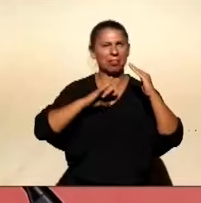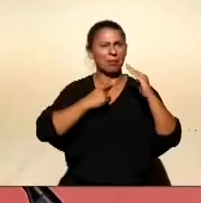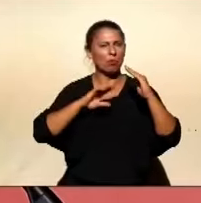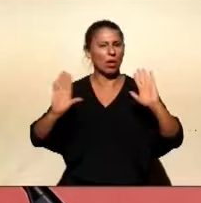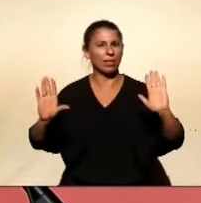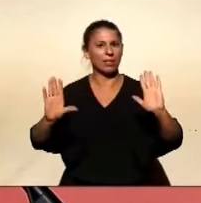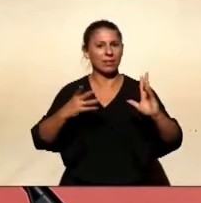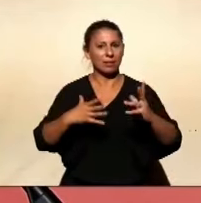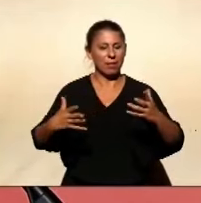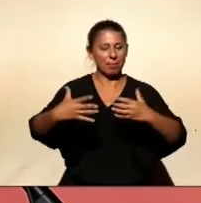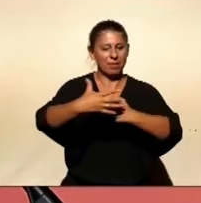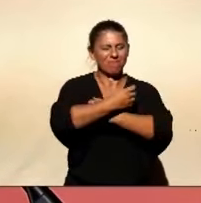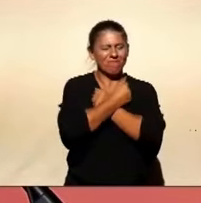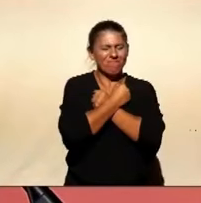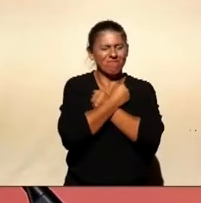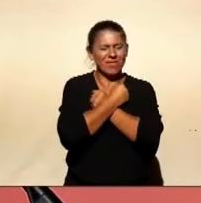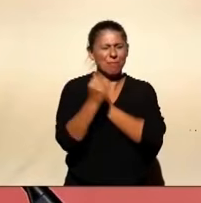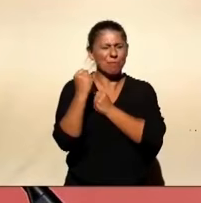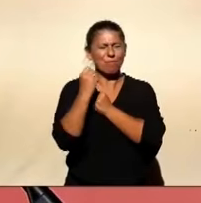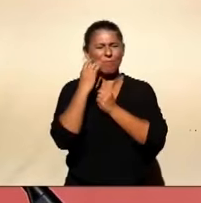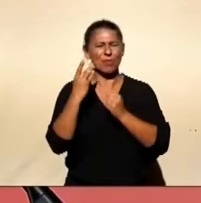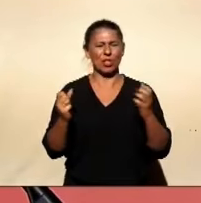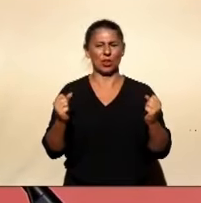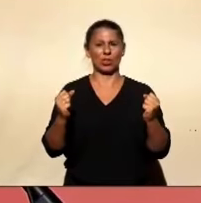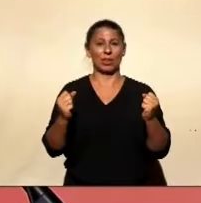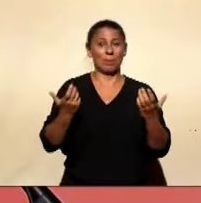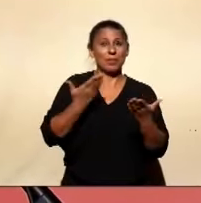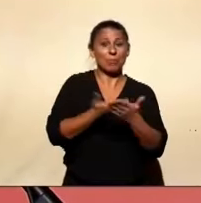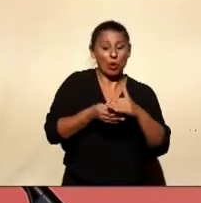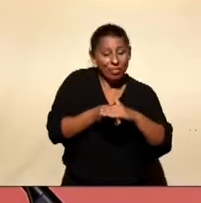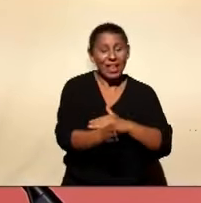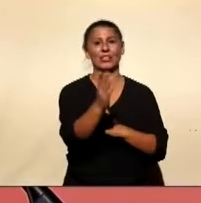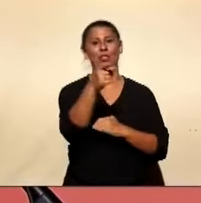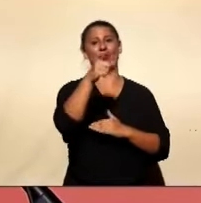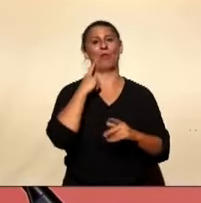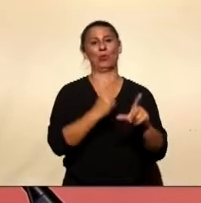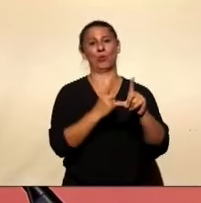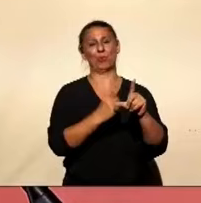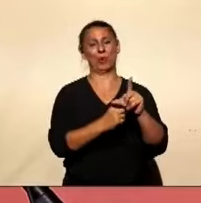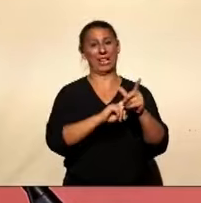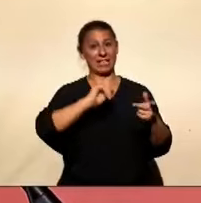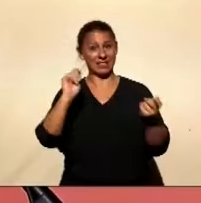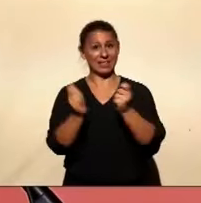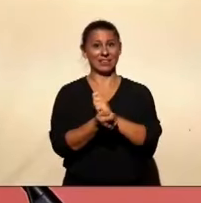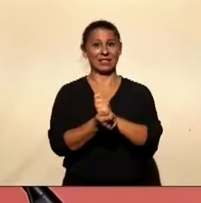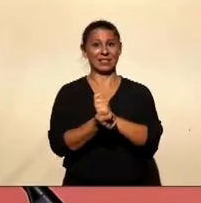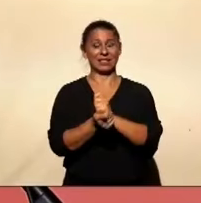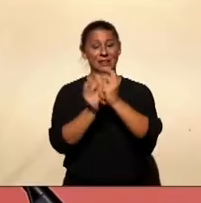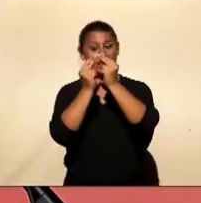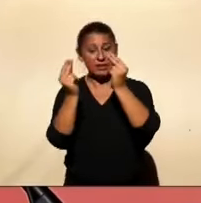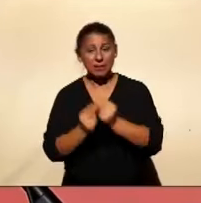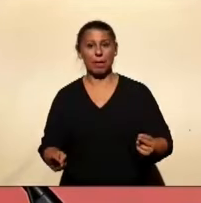δεθεί πιο γερά με την πρόταση διεξόδου των κομμουνιστών, να μετατραπεί σε